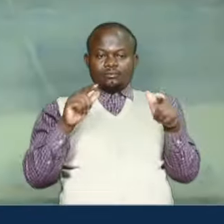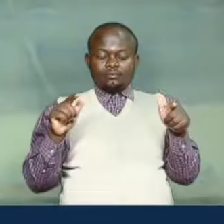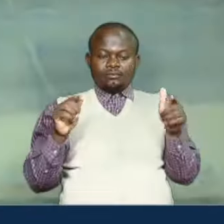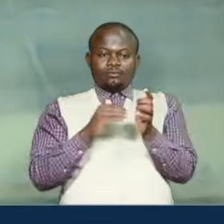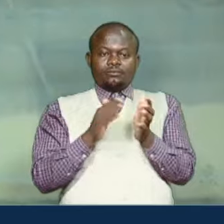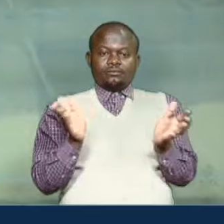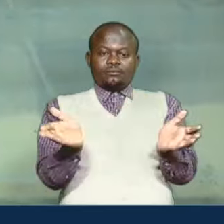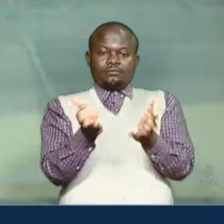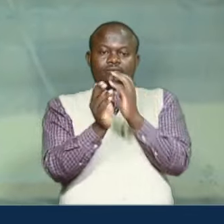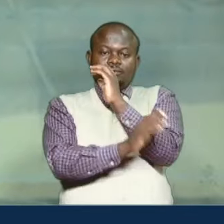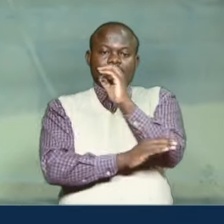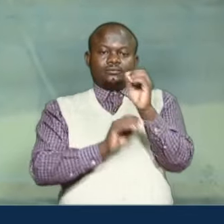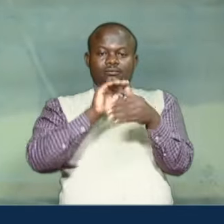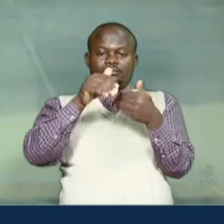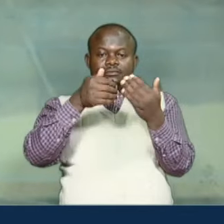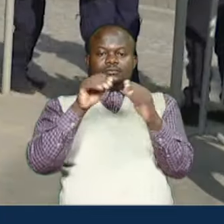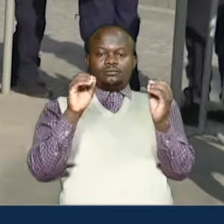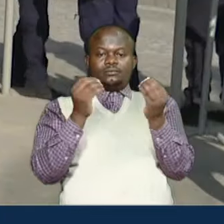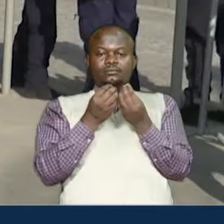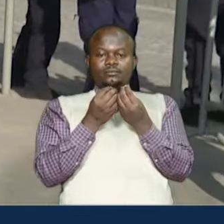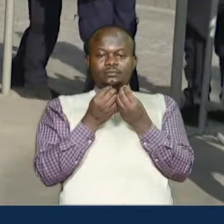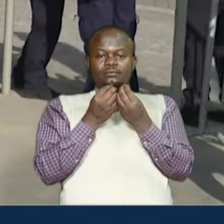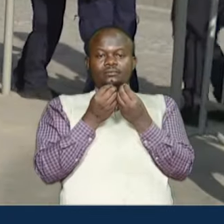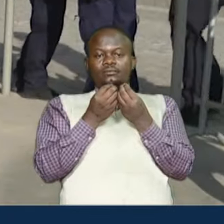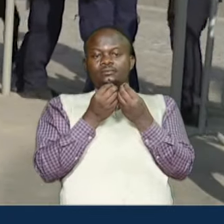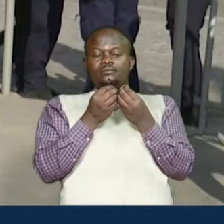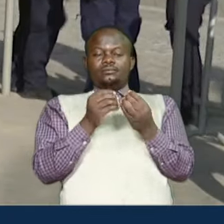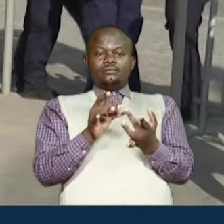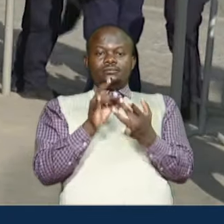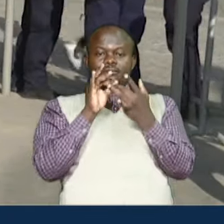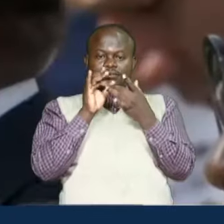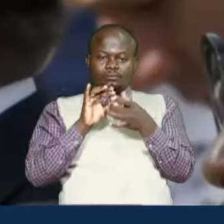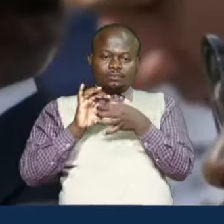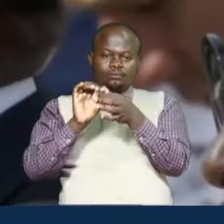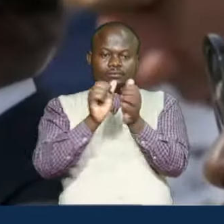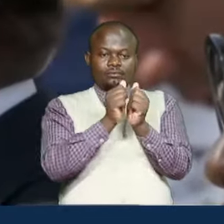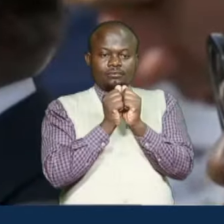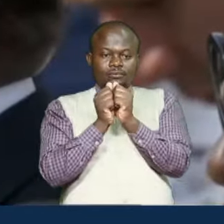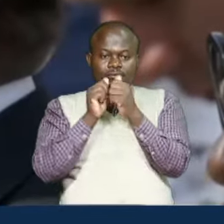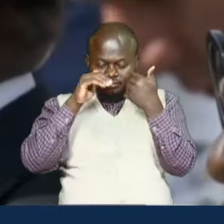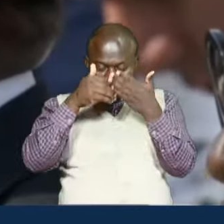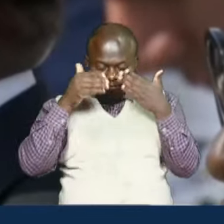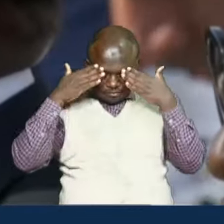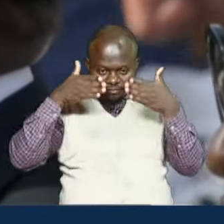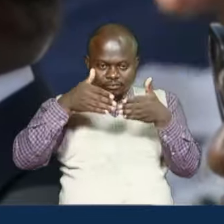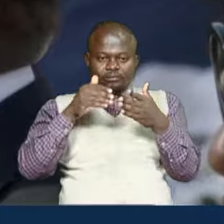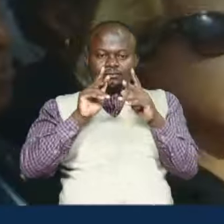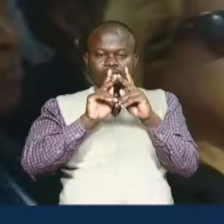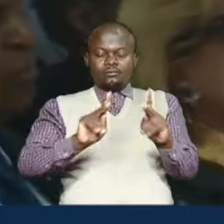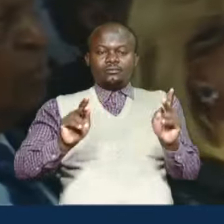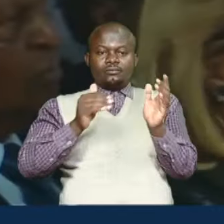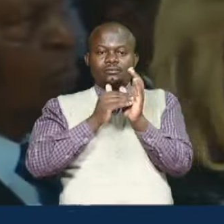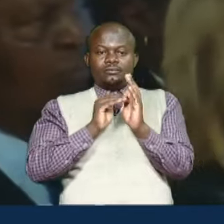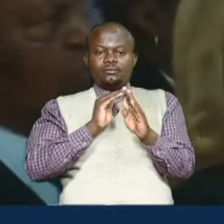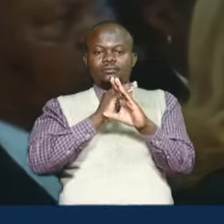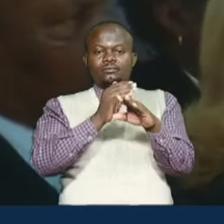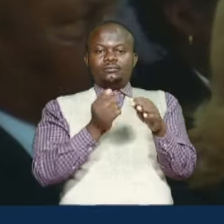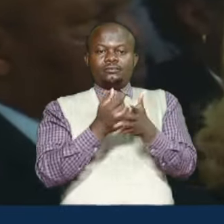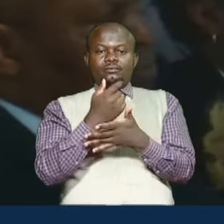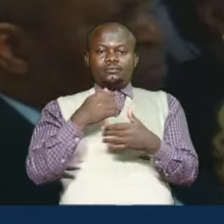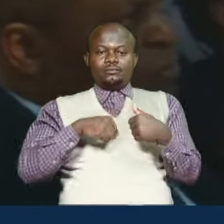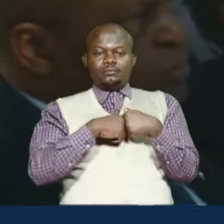ahamagarira ibihugu bigize uyu muryango wa francophonie by'umwihariko gufatanyiriza hamwe kwimakaza amahoro no kurwanya ibitera